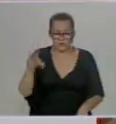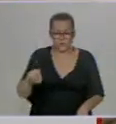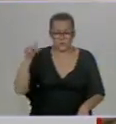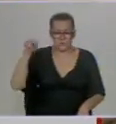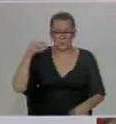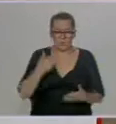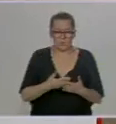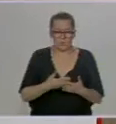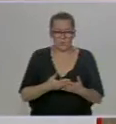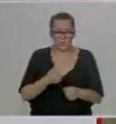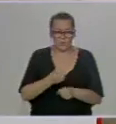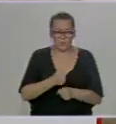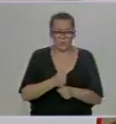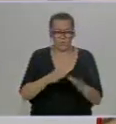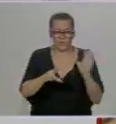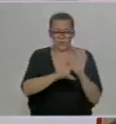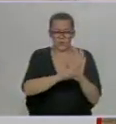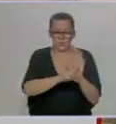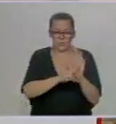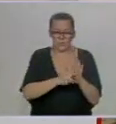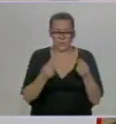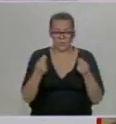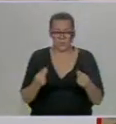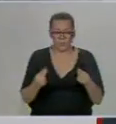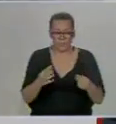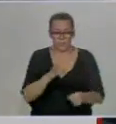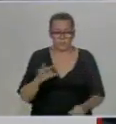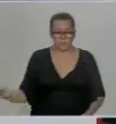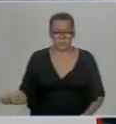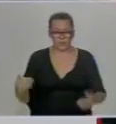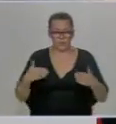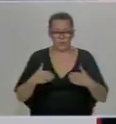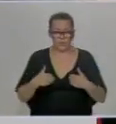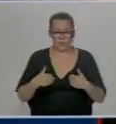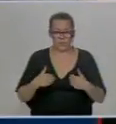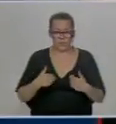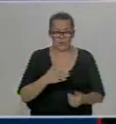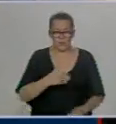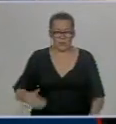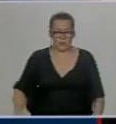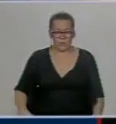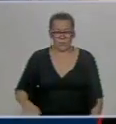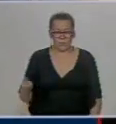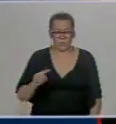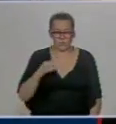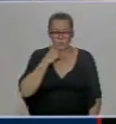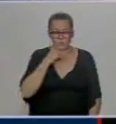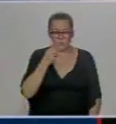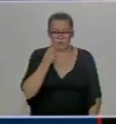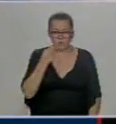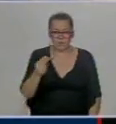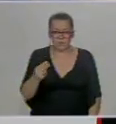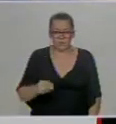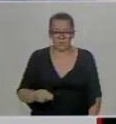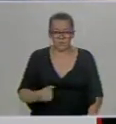acord veniturile angajaților cu responsabilitățile acestora. La mine, la primărie, nu sunt nemulțumiri. O să facem în așa fel încât toată lumea să